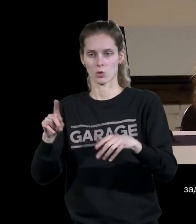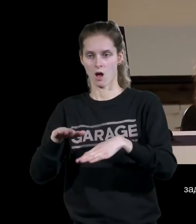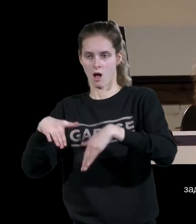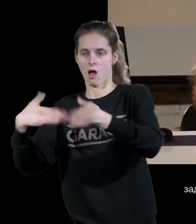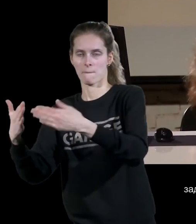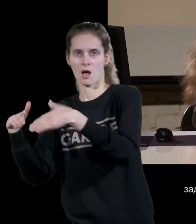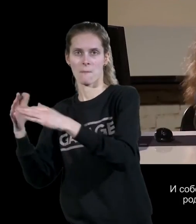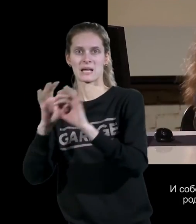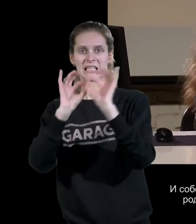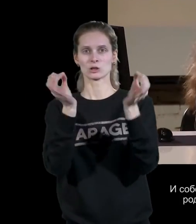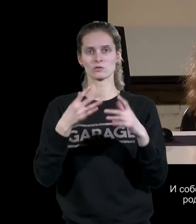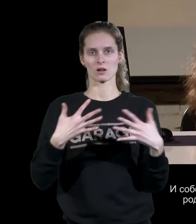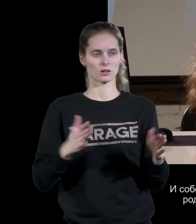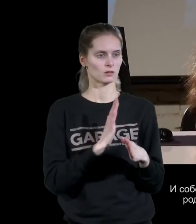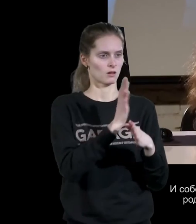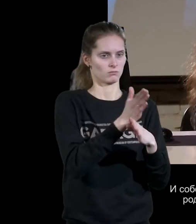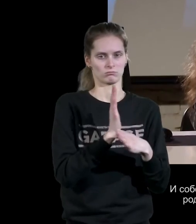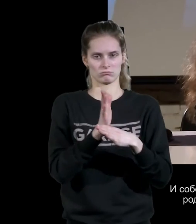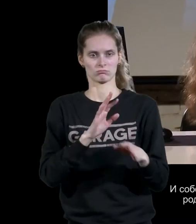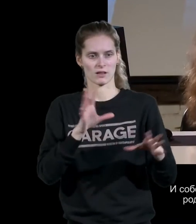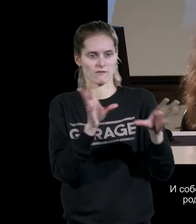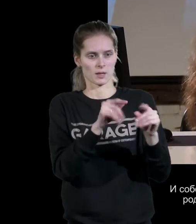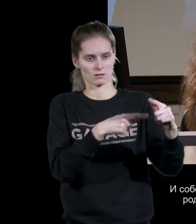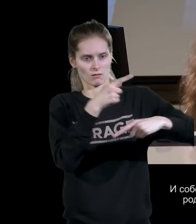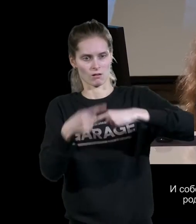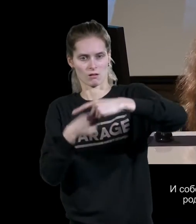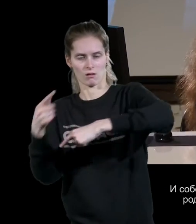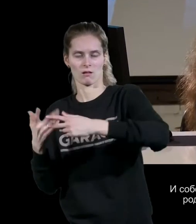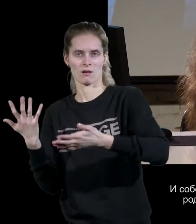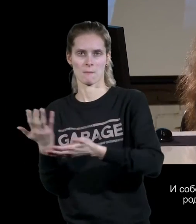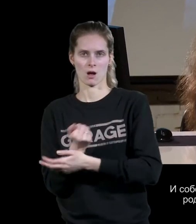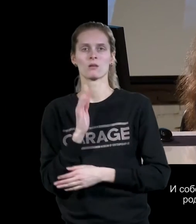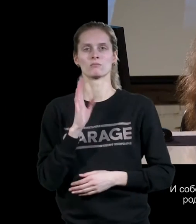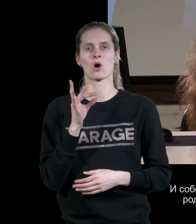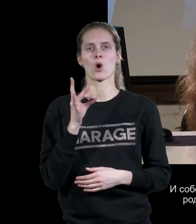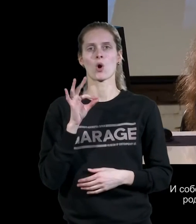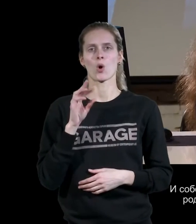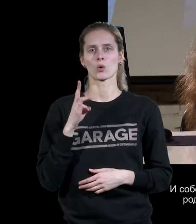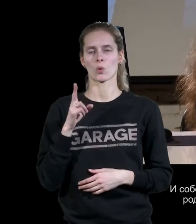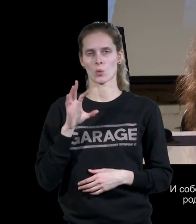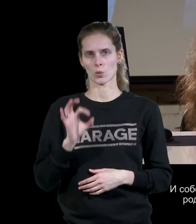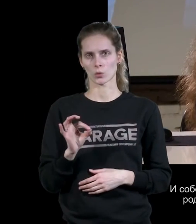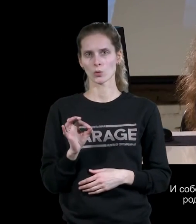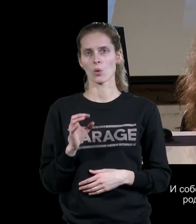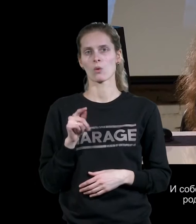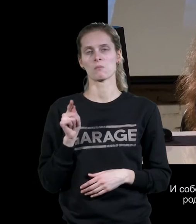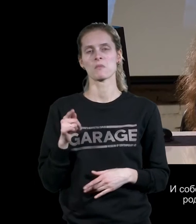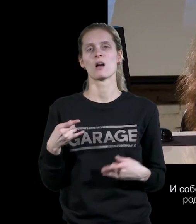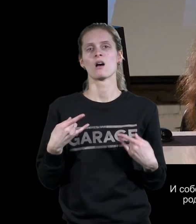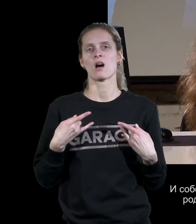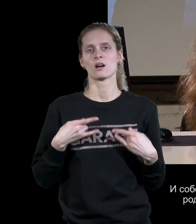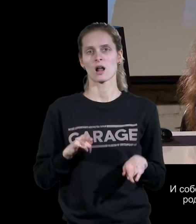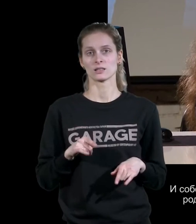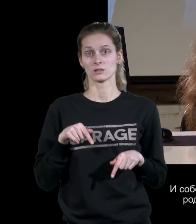различные виды искусства. Ну, собственно, поговорим отдельно о Ротко. Ротко, как вы знаете, родился,